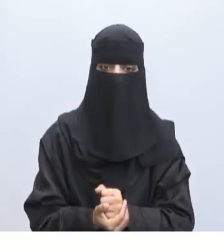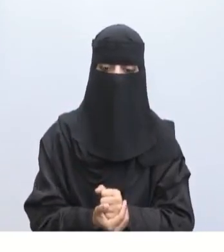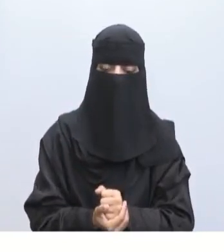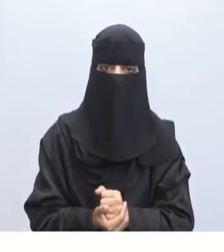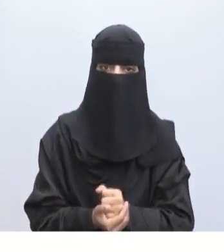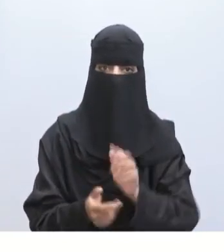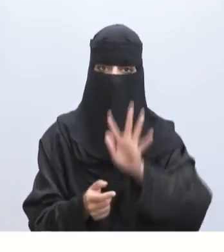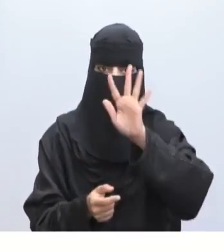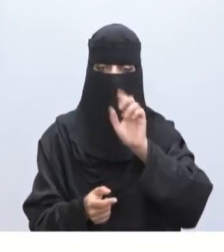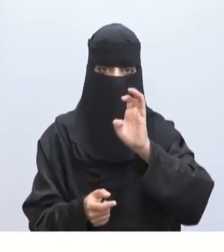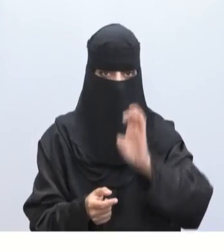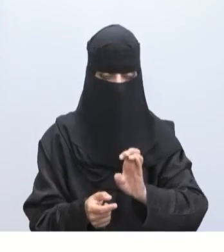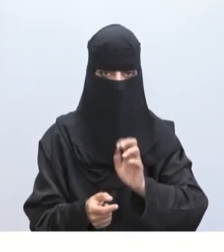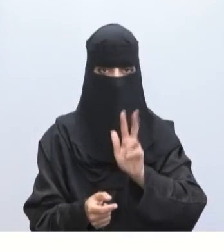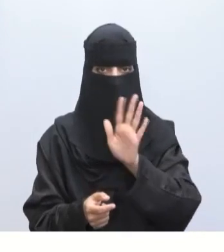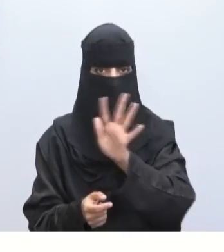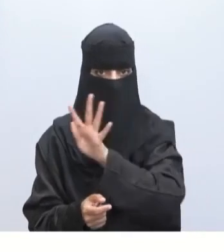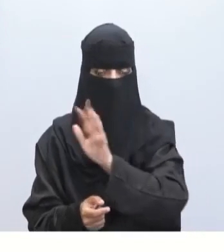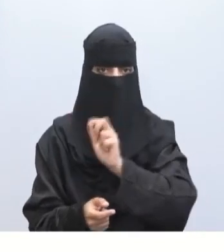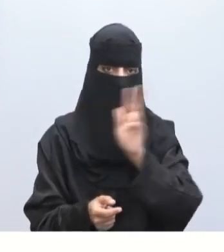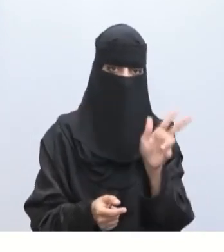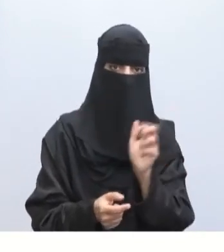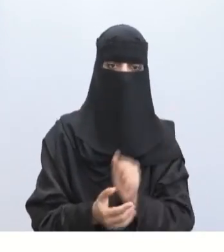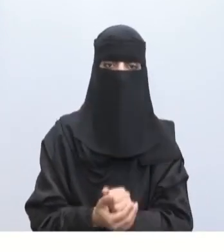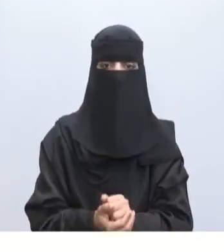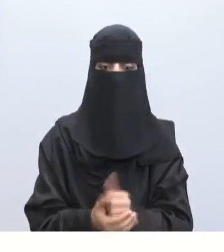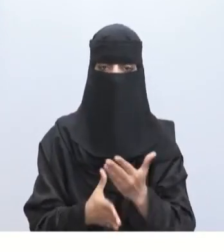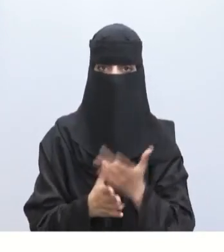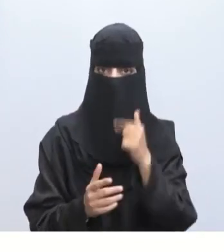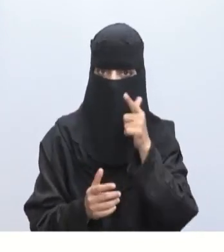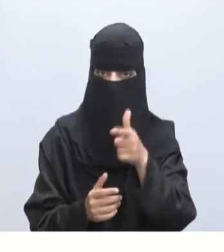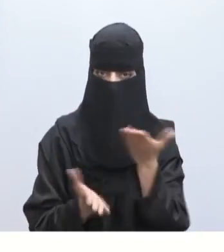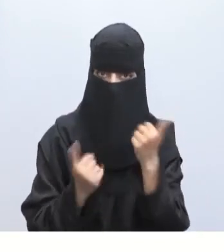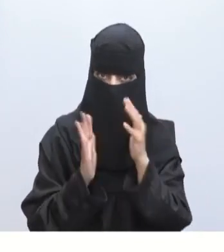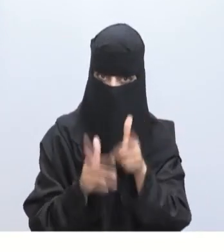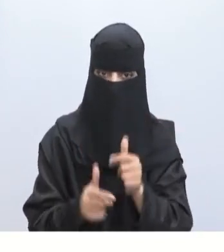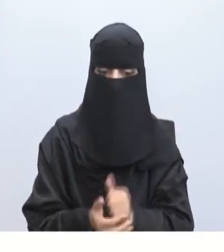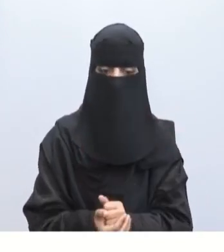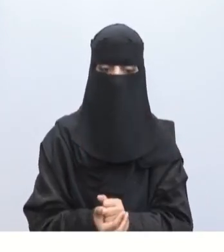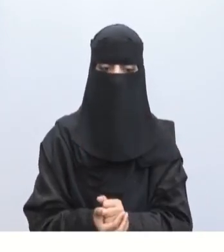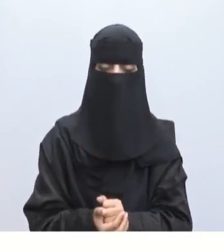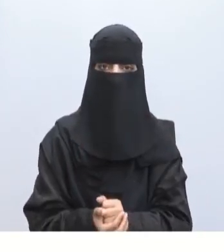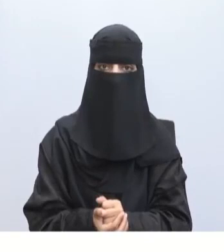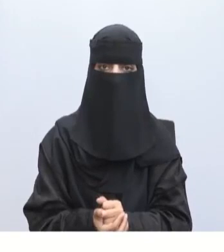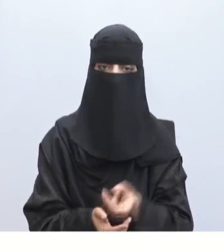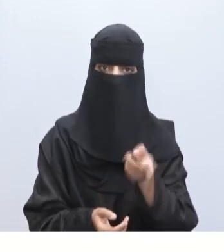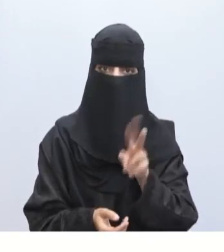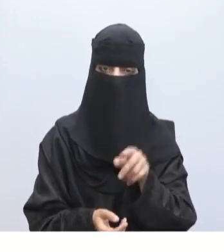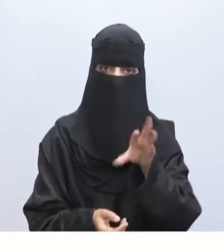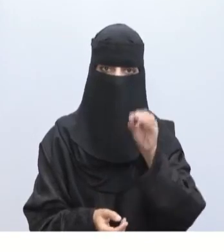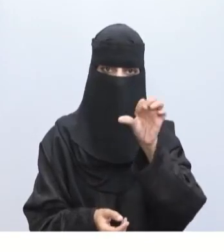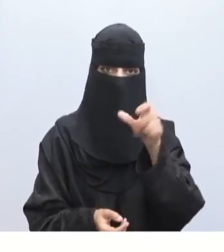من الشمال ومن الجنوب ومن الشرق ومن الغرب ذكرتها لكم قبل قليل ايضا